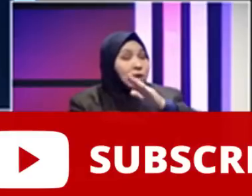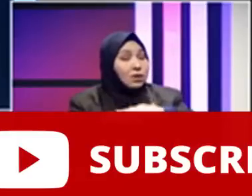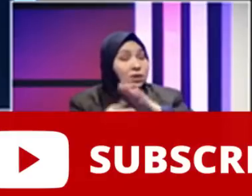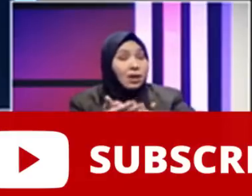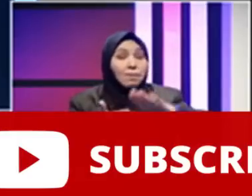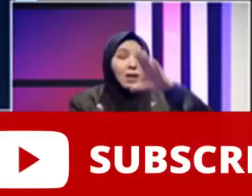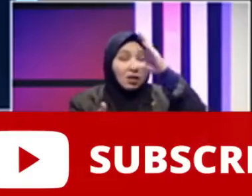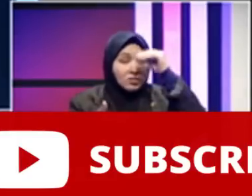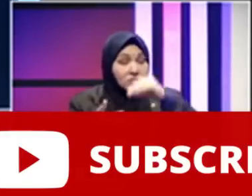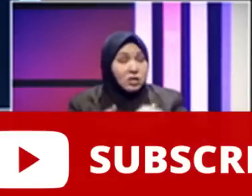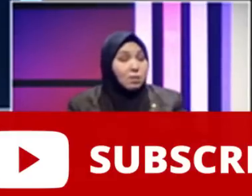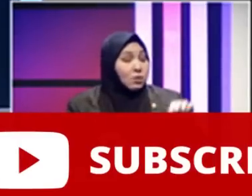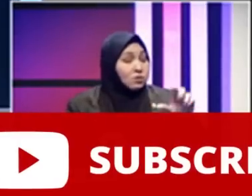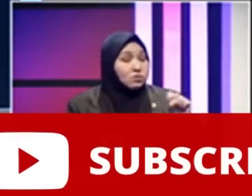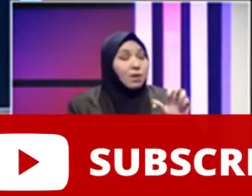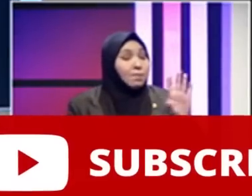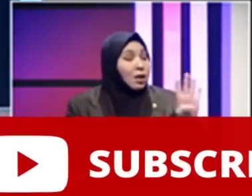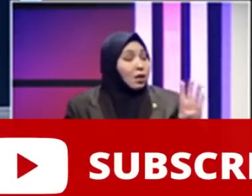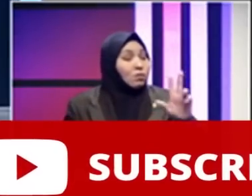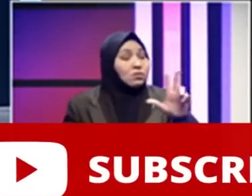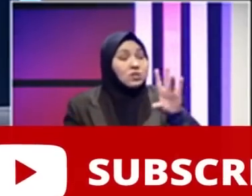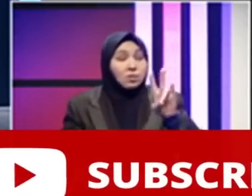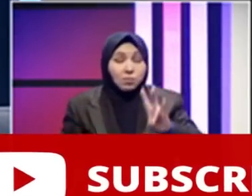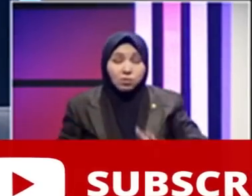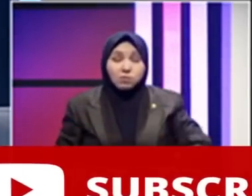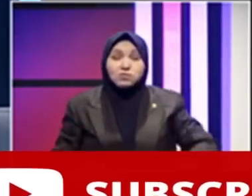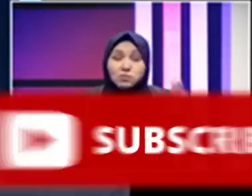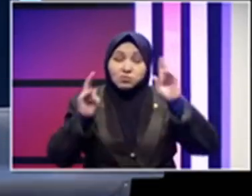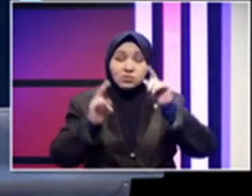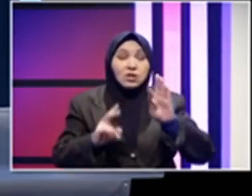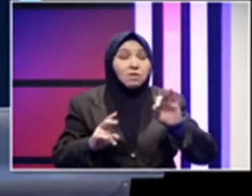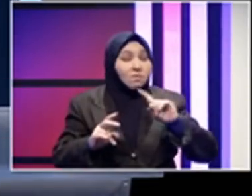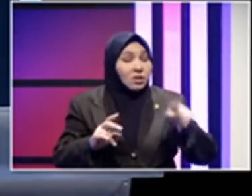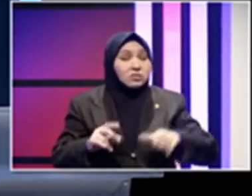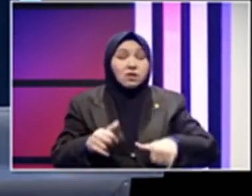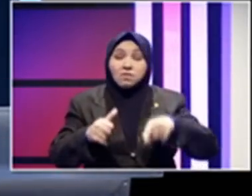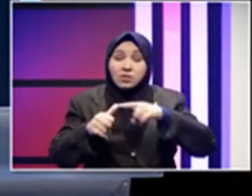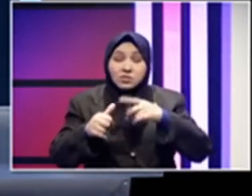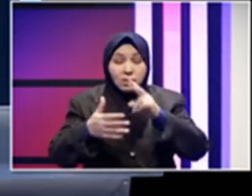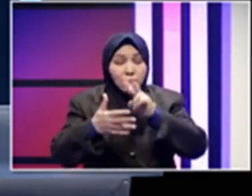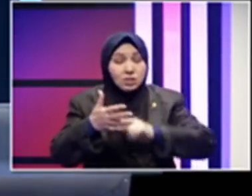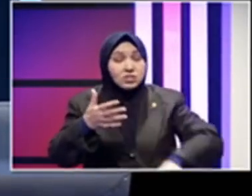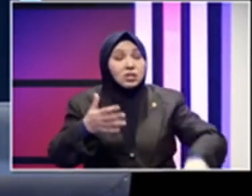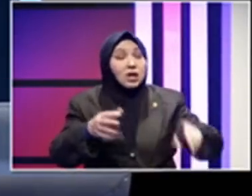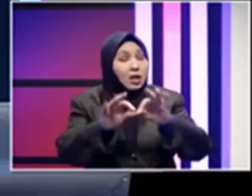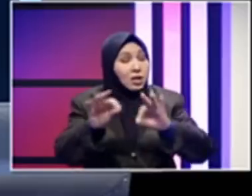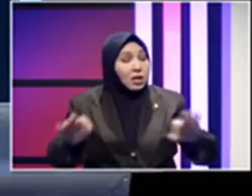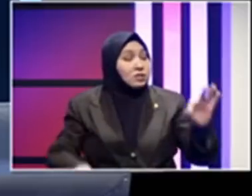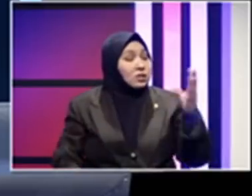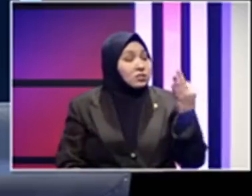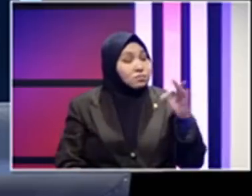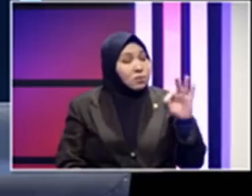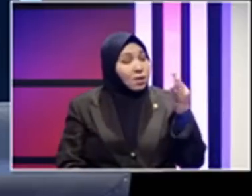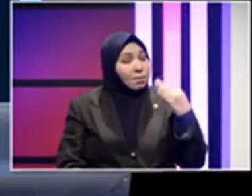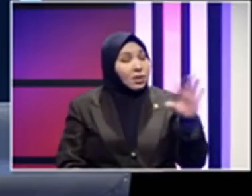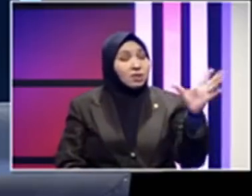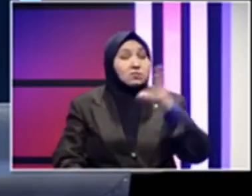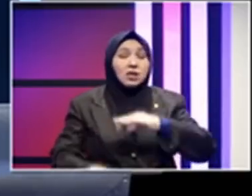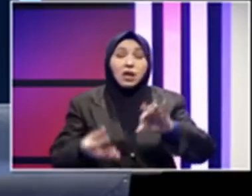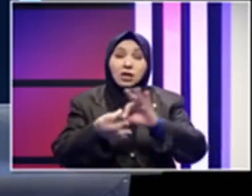belajar hari ini halaman 437 Safas ya. Kita baca terlebih dahulu ayat yang ke-19 hingga ayat